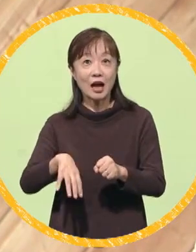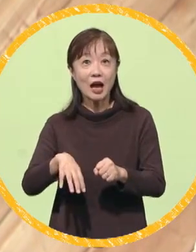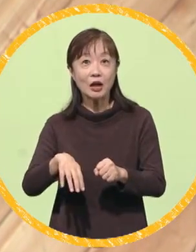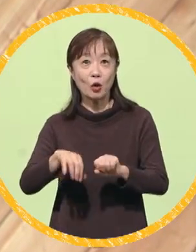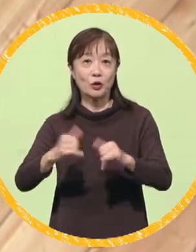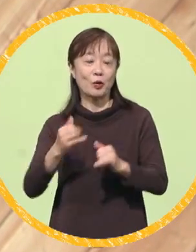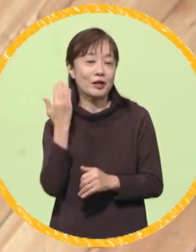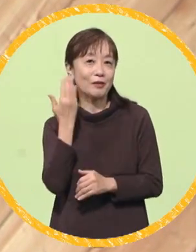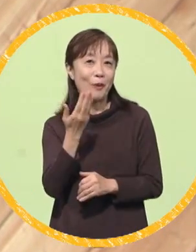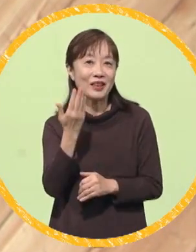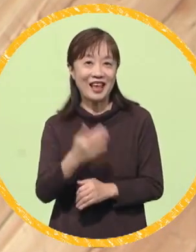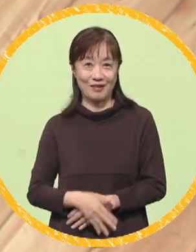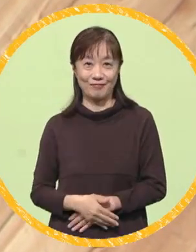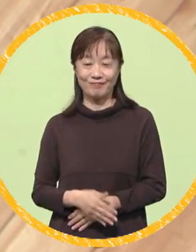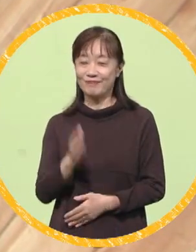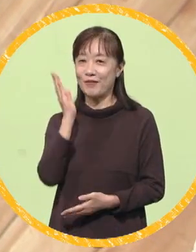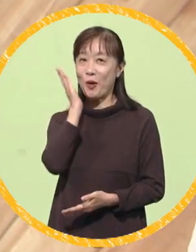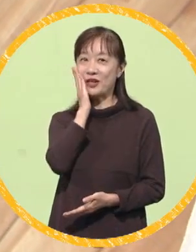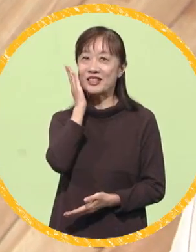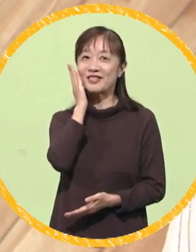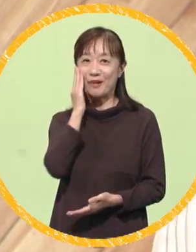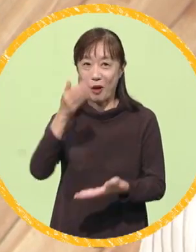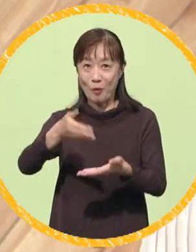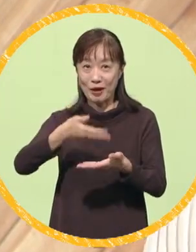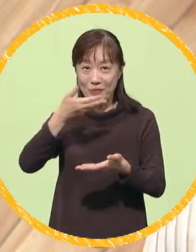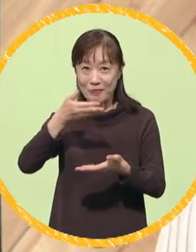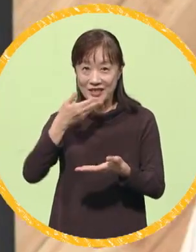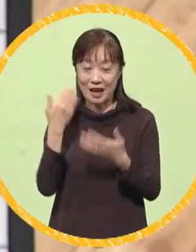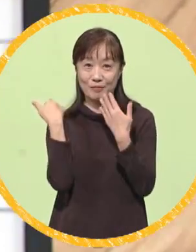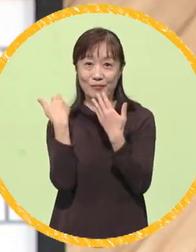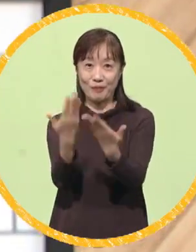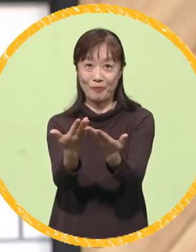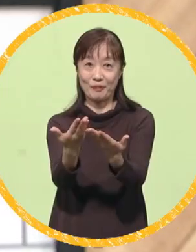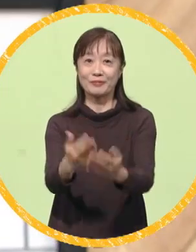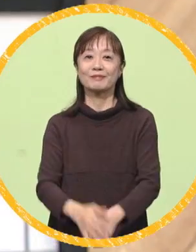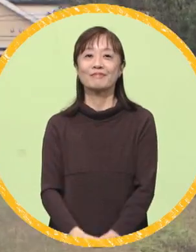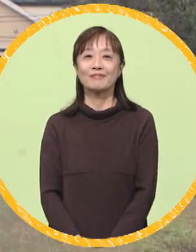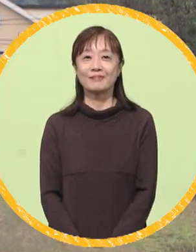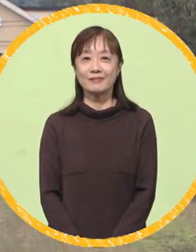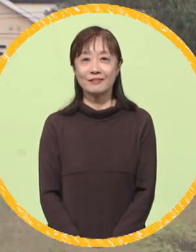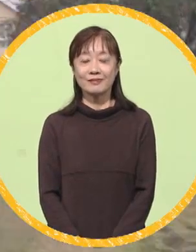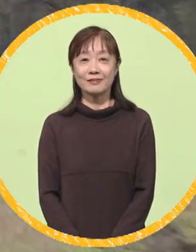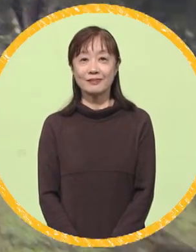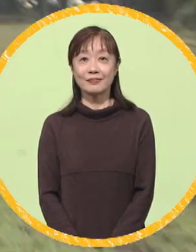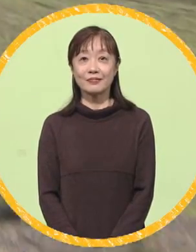つつ、美味しいグルメもたくさん食べてきました。どうぞ。